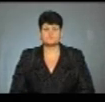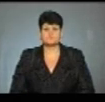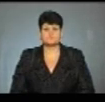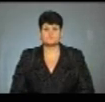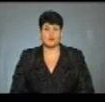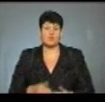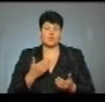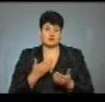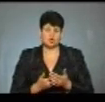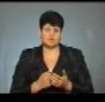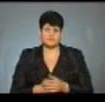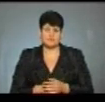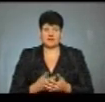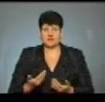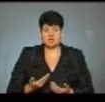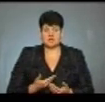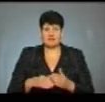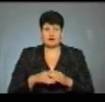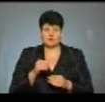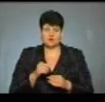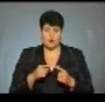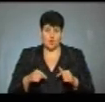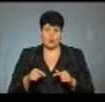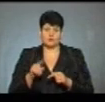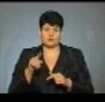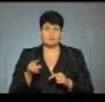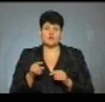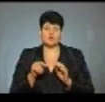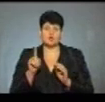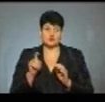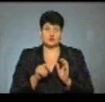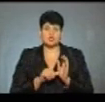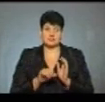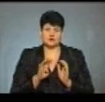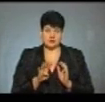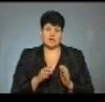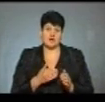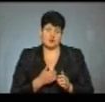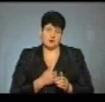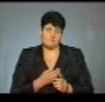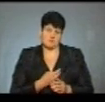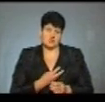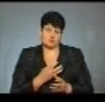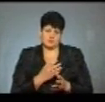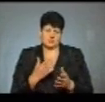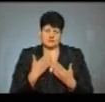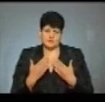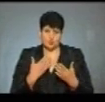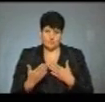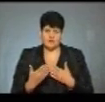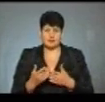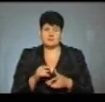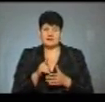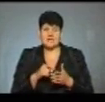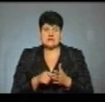Отже, жителі виборчого округу номер 164 мають бажання, щоб ви більше з ними спілкувалися. Також хвилює їх питання